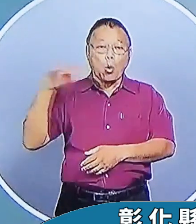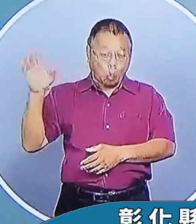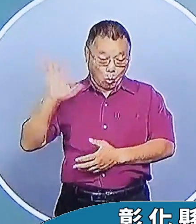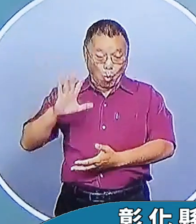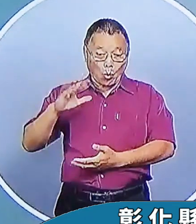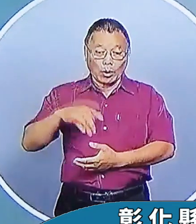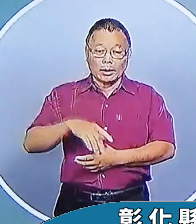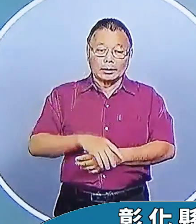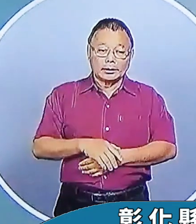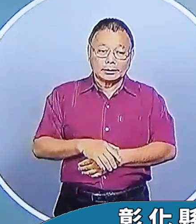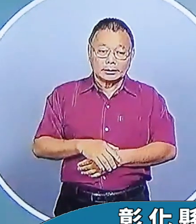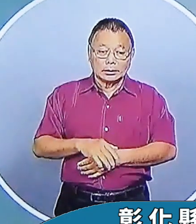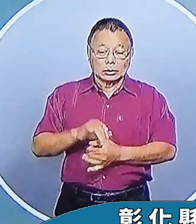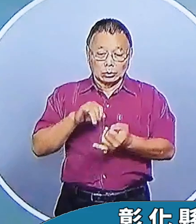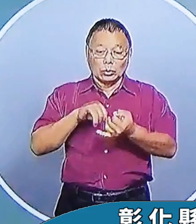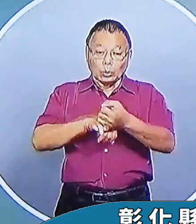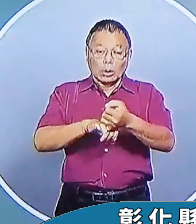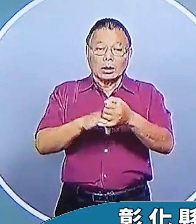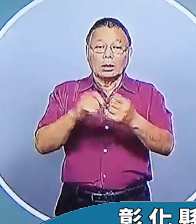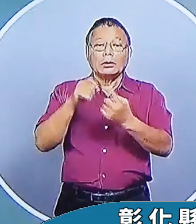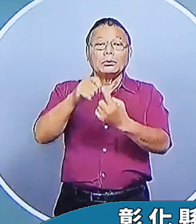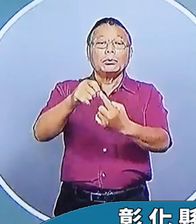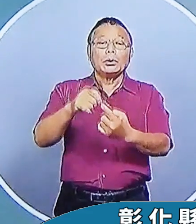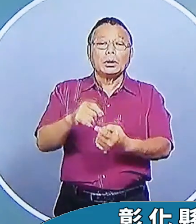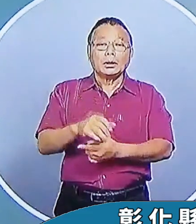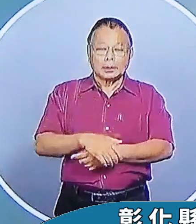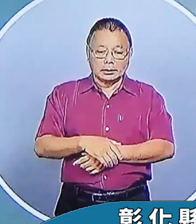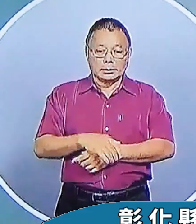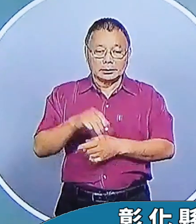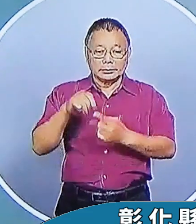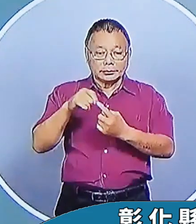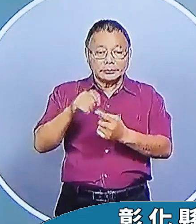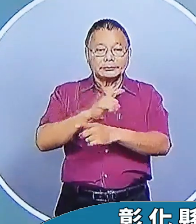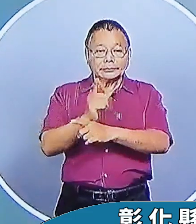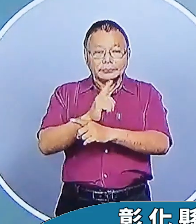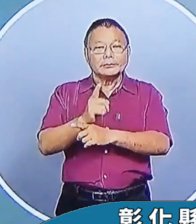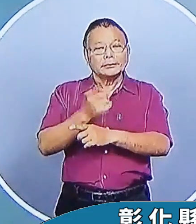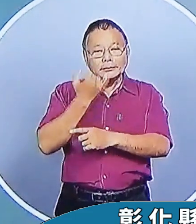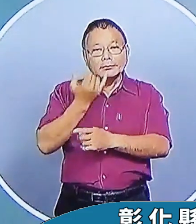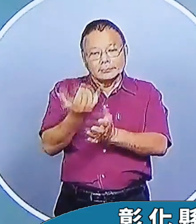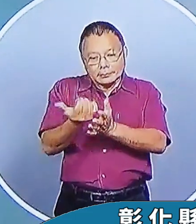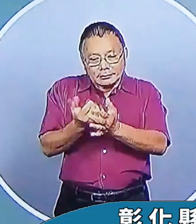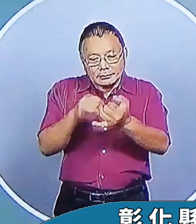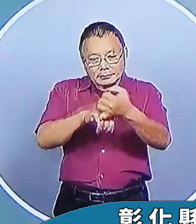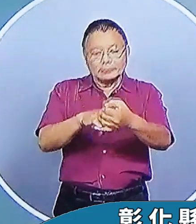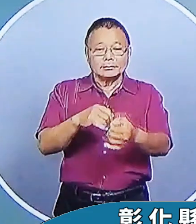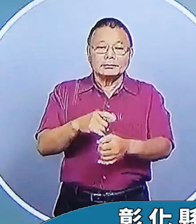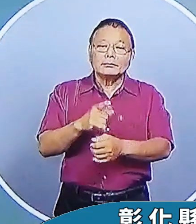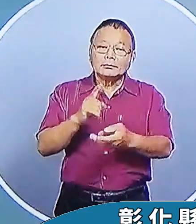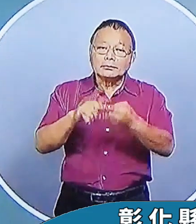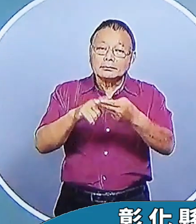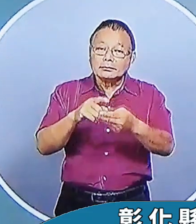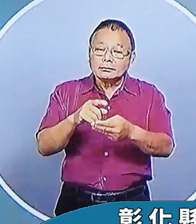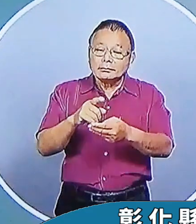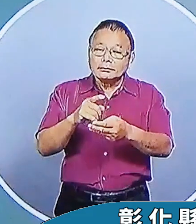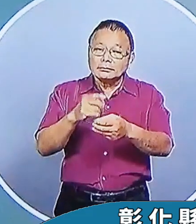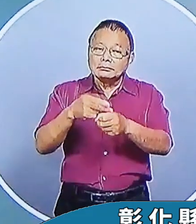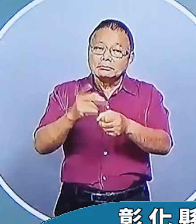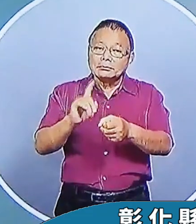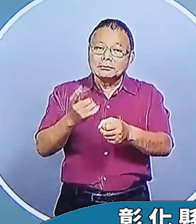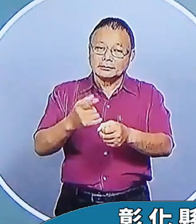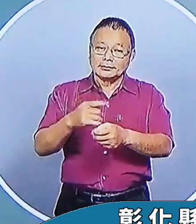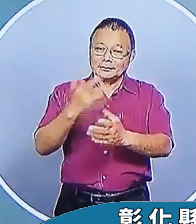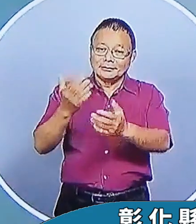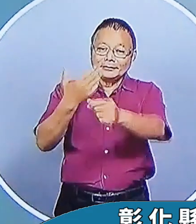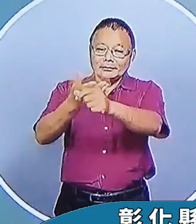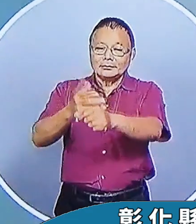这个预约式的公车，或者是预约式的计程车。这最主要的是要方便，好咱所有